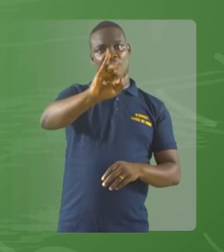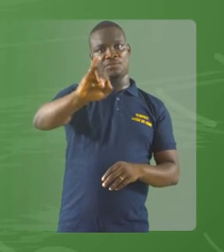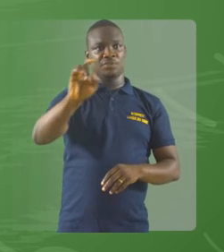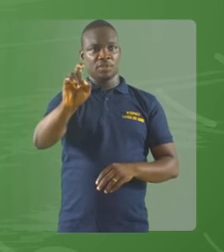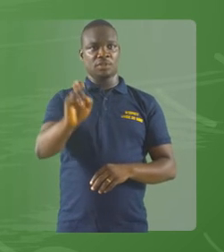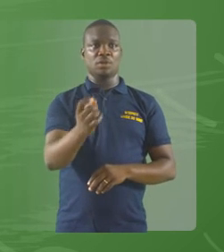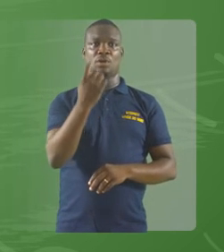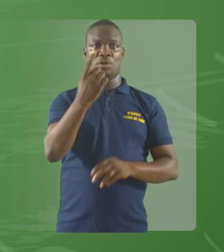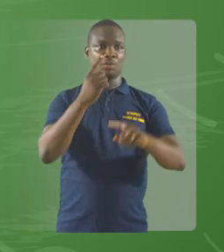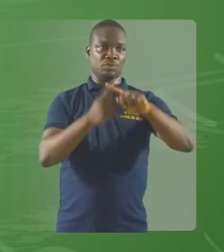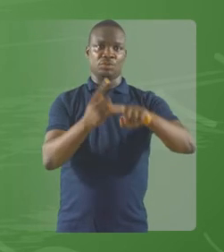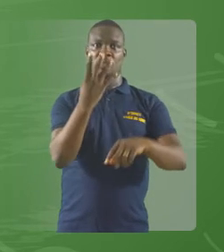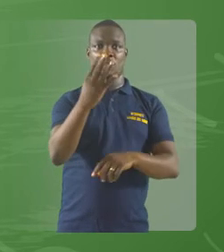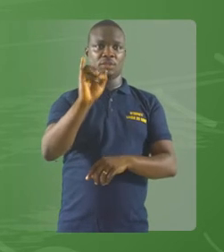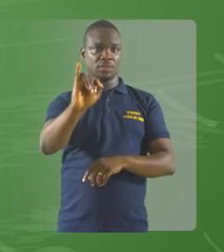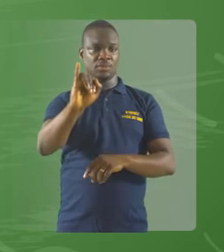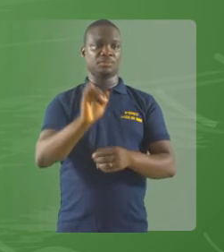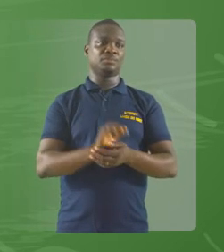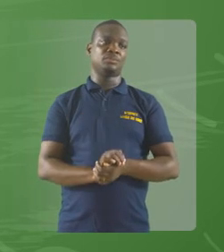1 plus 4I.